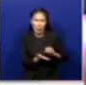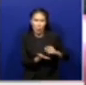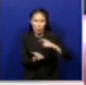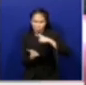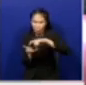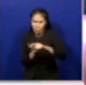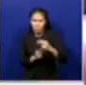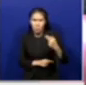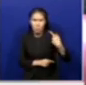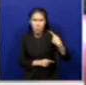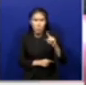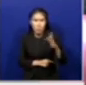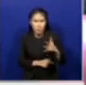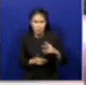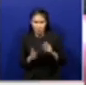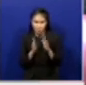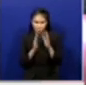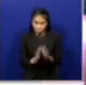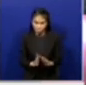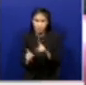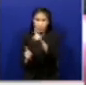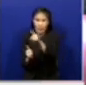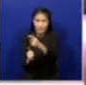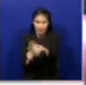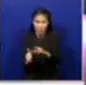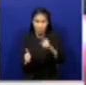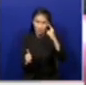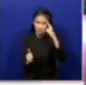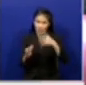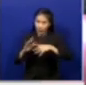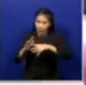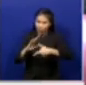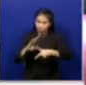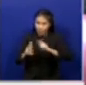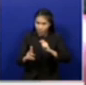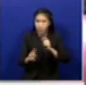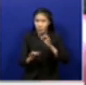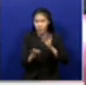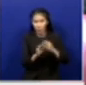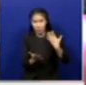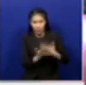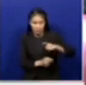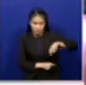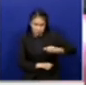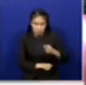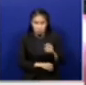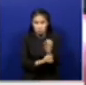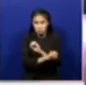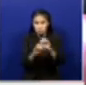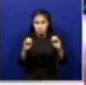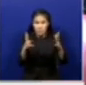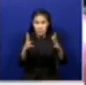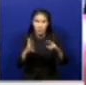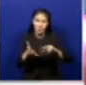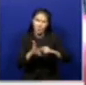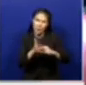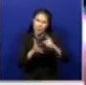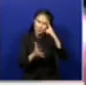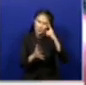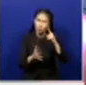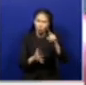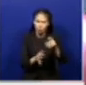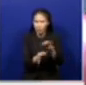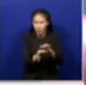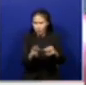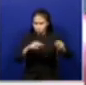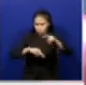พราะว่าผู้ที่ควรจะได้รับสิทธิ์เสียชีวิตไปแล้วไม่สามารถเอาออกมาเพื่อขับเคลื่อนเศรษฐกิจหรือกระตุ้นการซื้อขายของชุมชนได้ซึ่งผมเชื่อว่